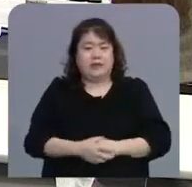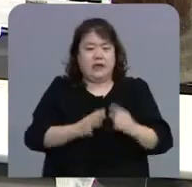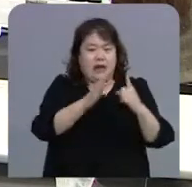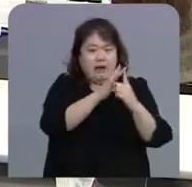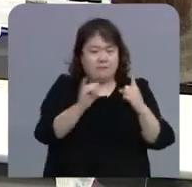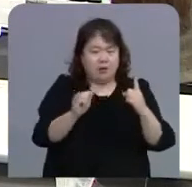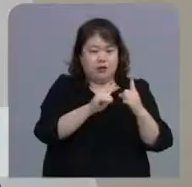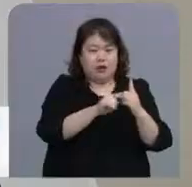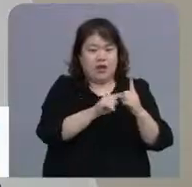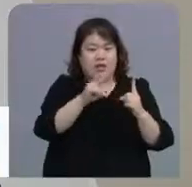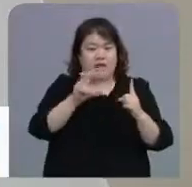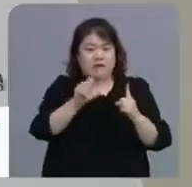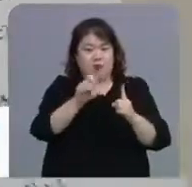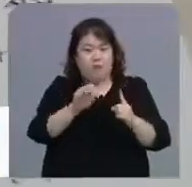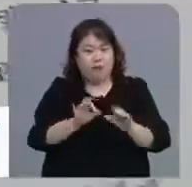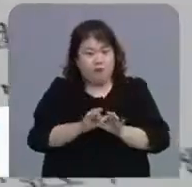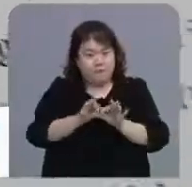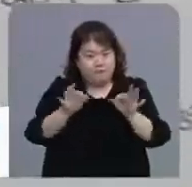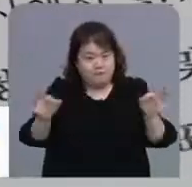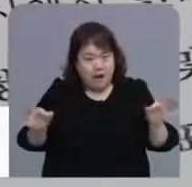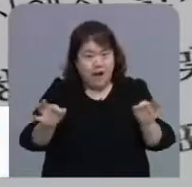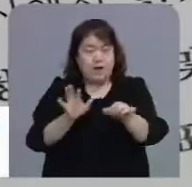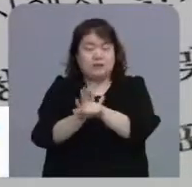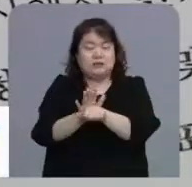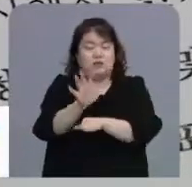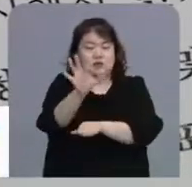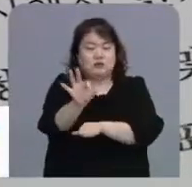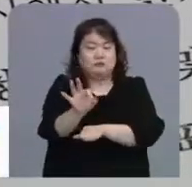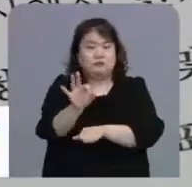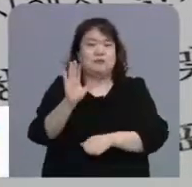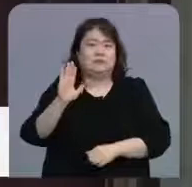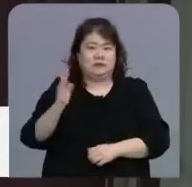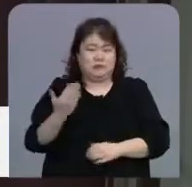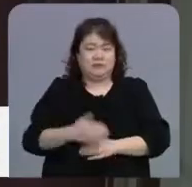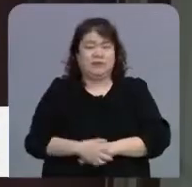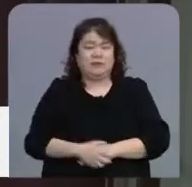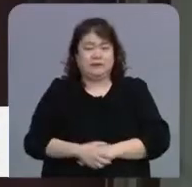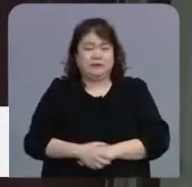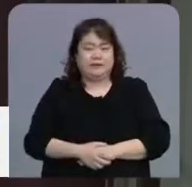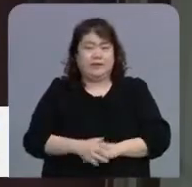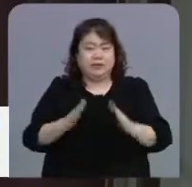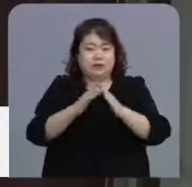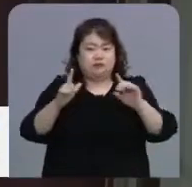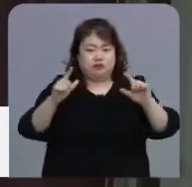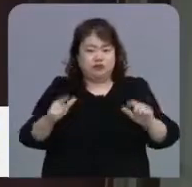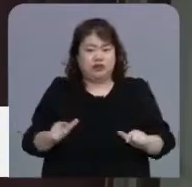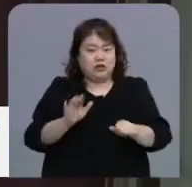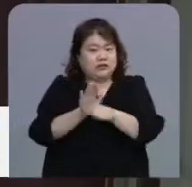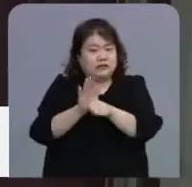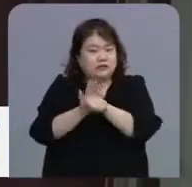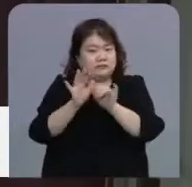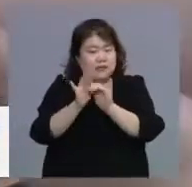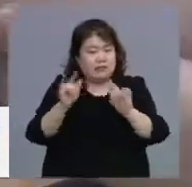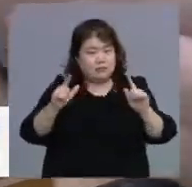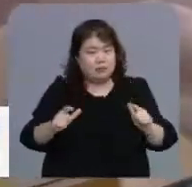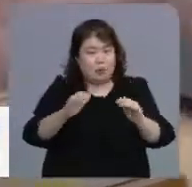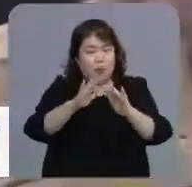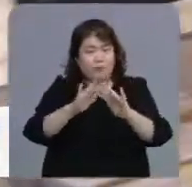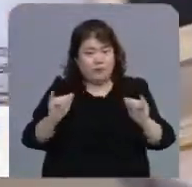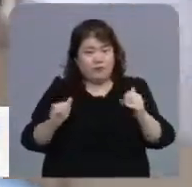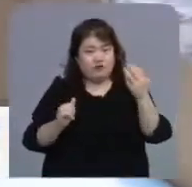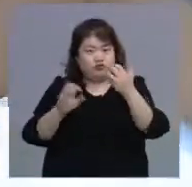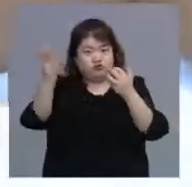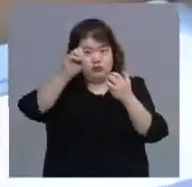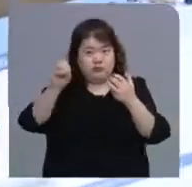명당 25만 원씩 주는 코로나 상생 국민지원금도 지급됩니다. 전북 지역 지급 대상은 도민 90%가